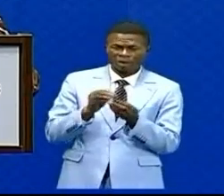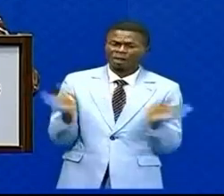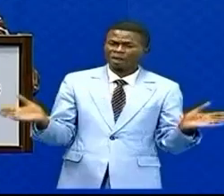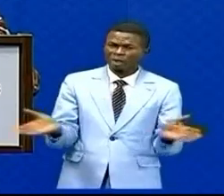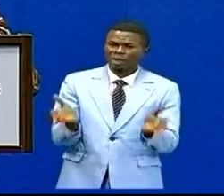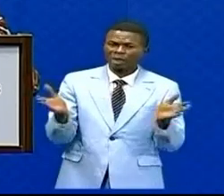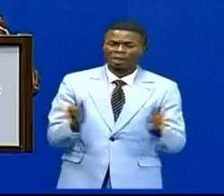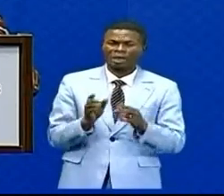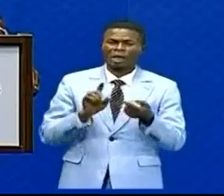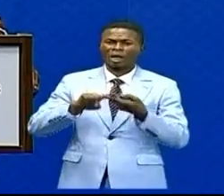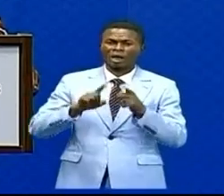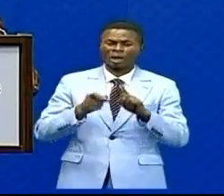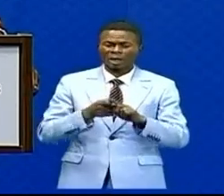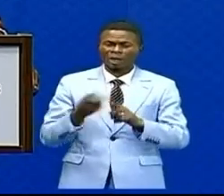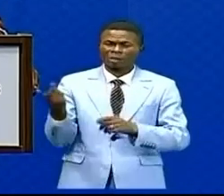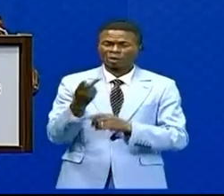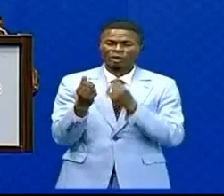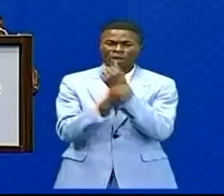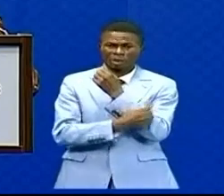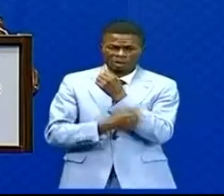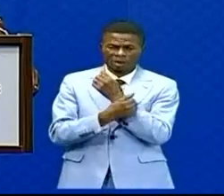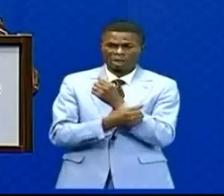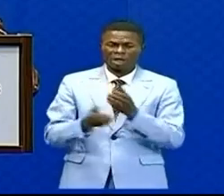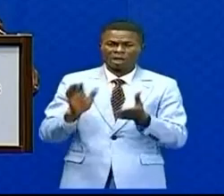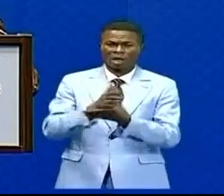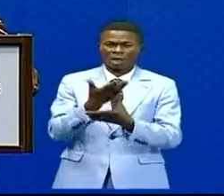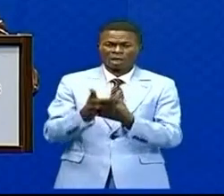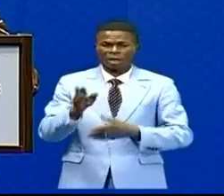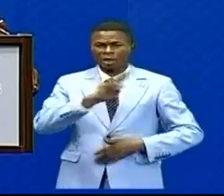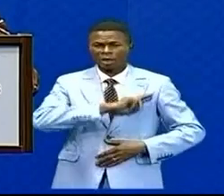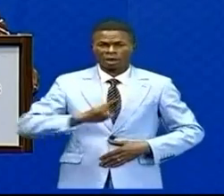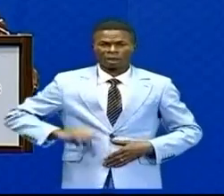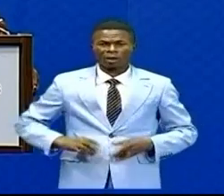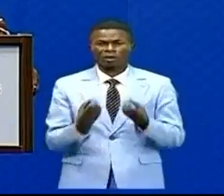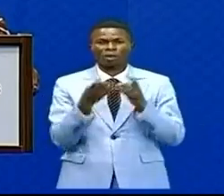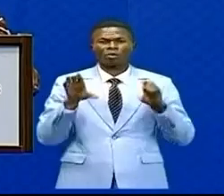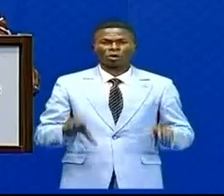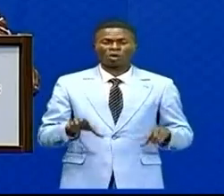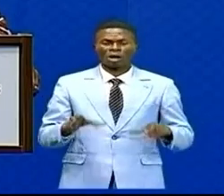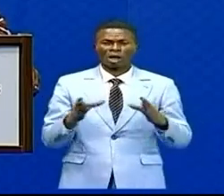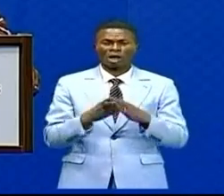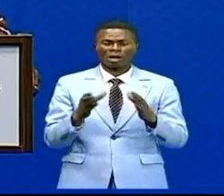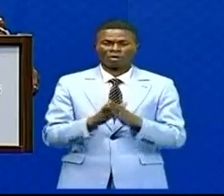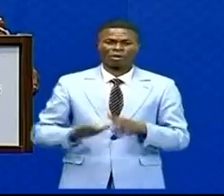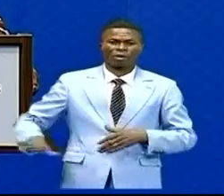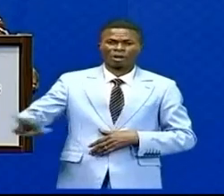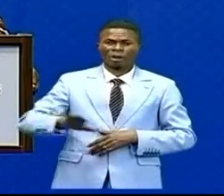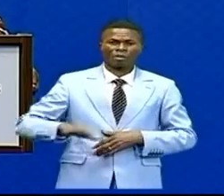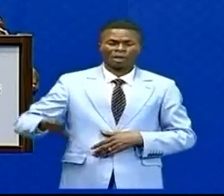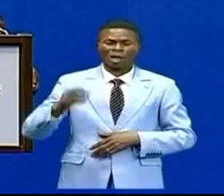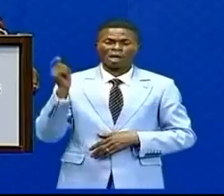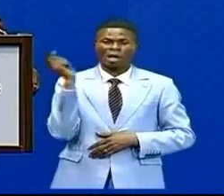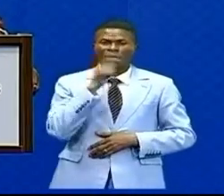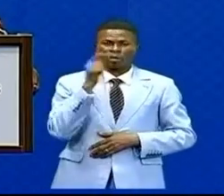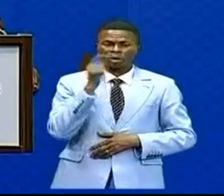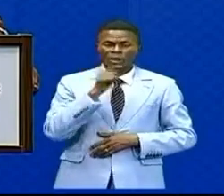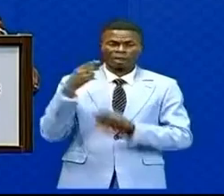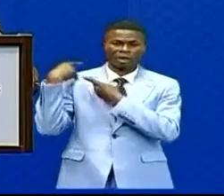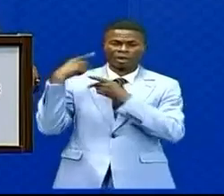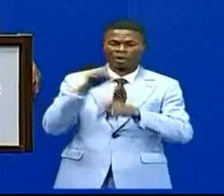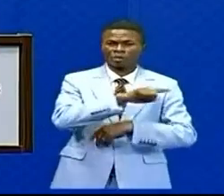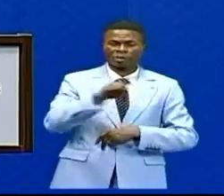renforcer les relations fraternelles qui existent entre la République démocratique du Congo et le Royaume du Maroc depuis